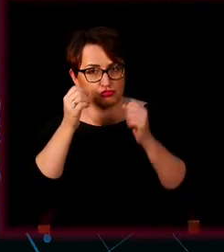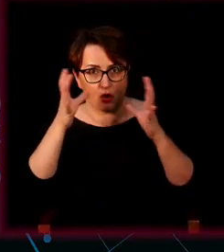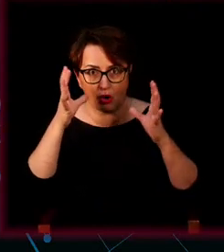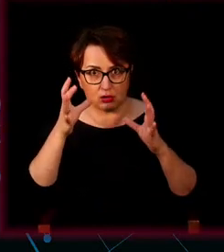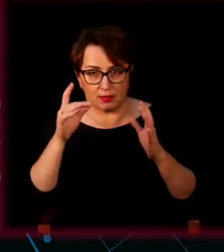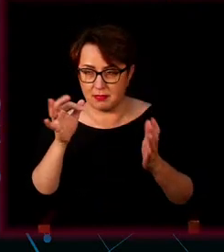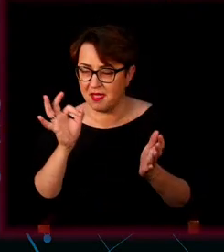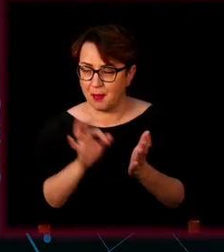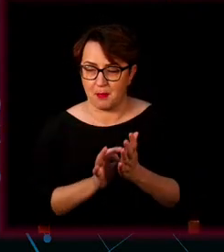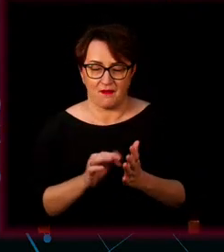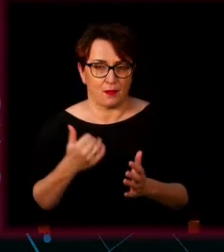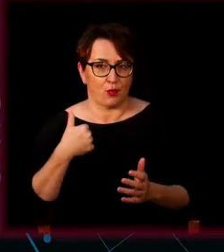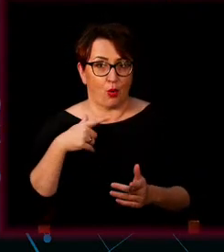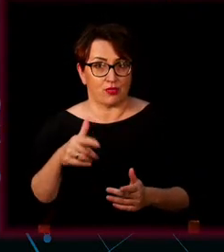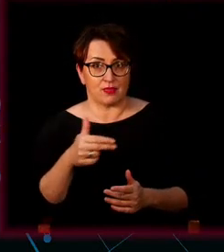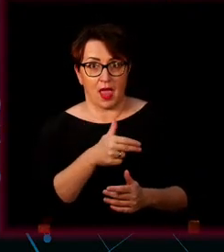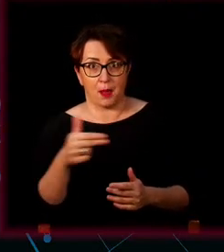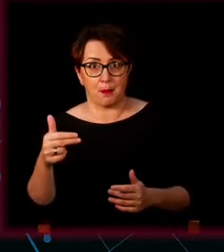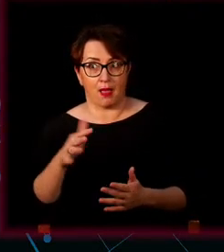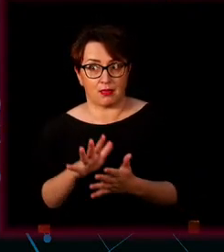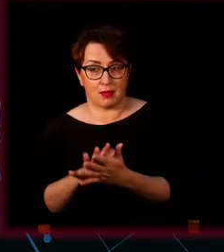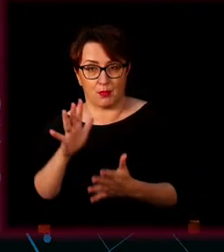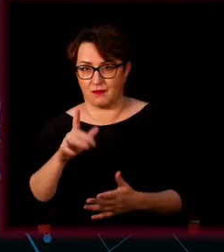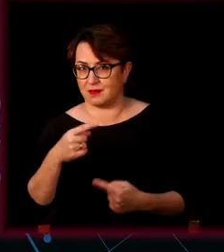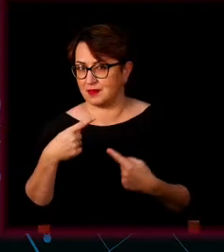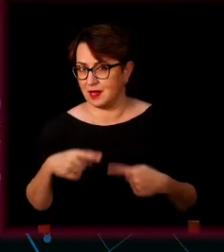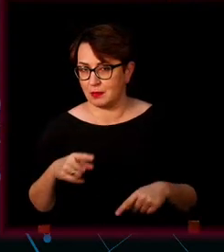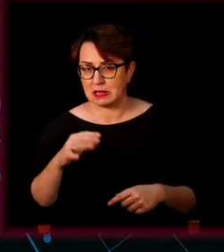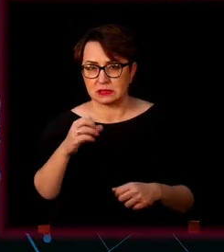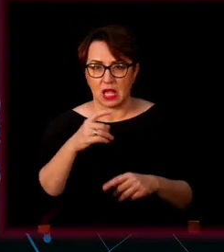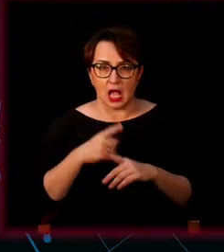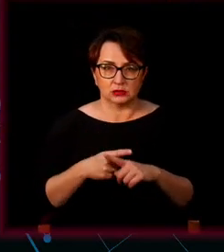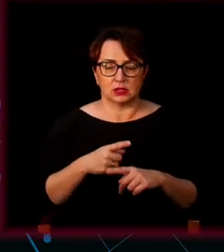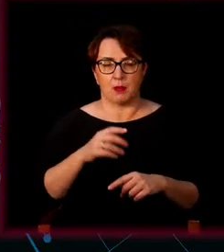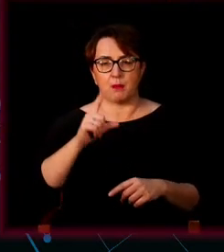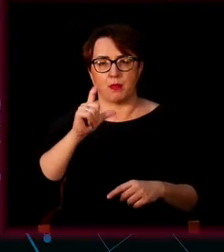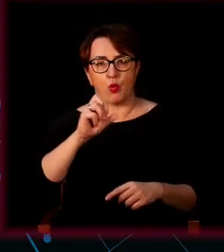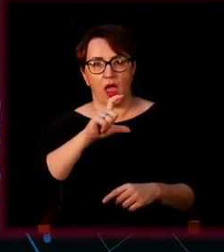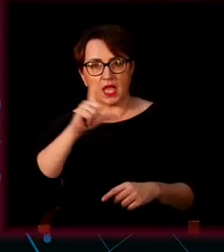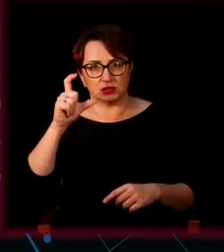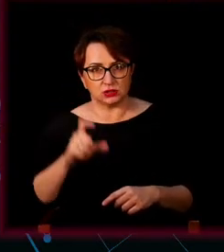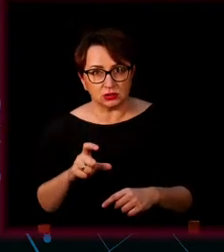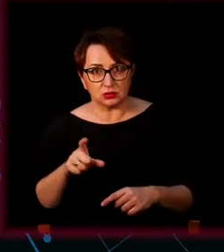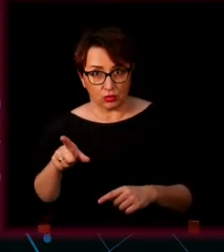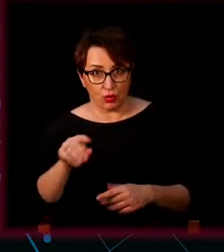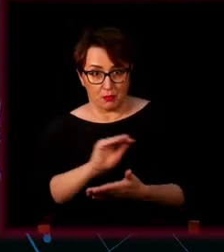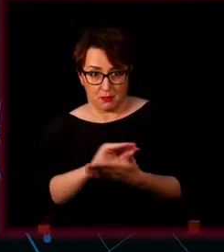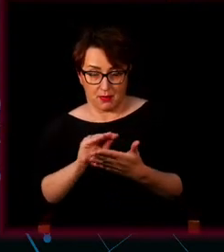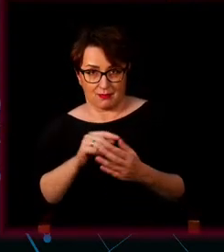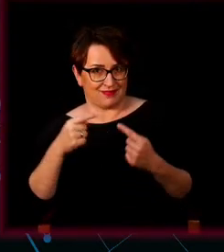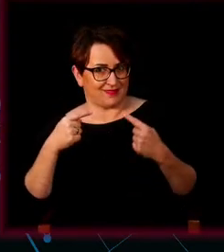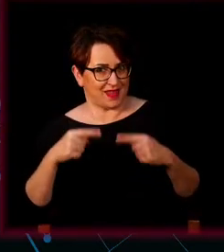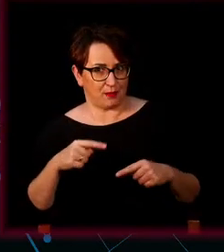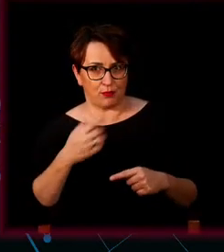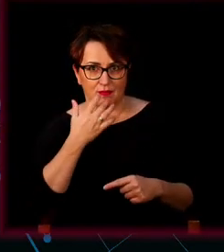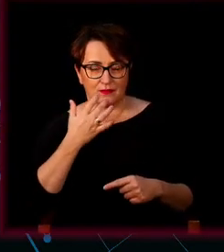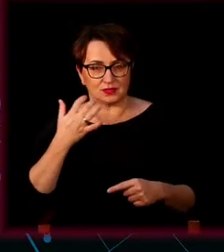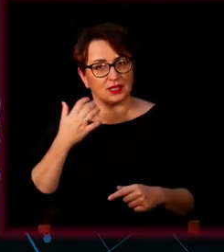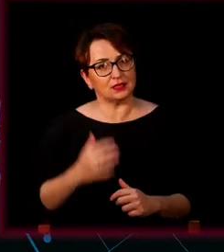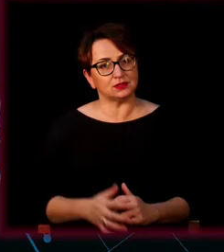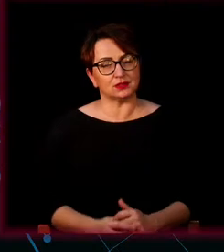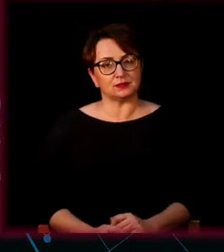bo to nie była typowa tematyka. Płeć, seksualność to nie była typowa tematyka poruszana przez pisarzy tego gatunku.